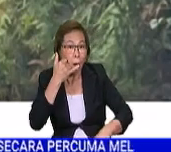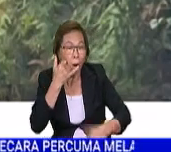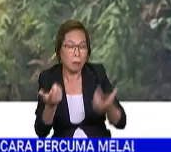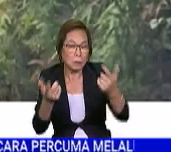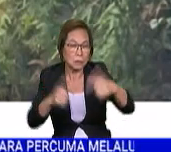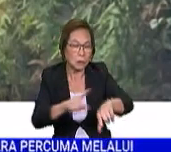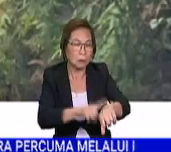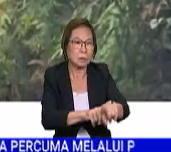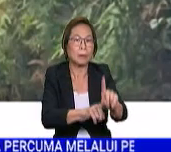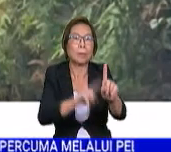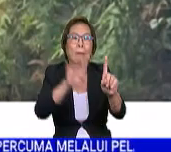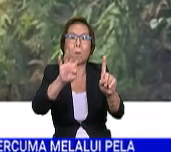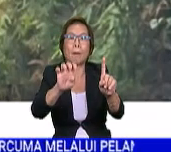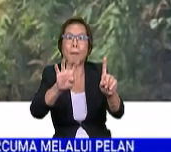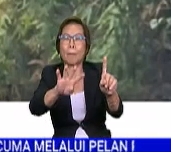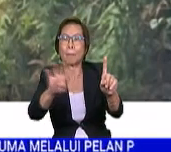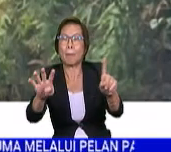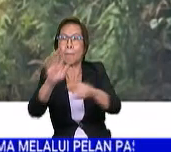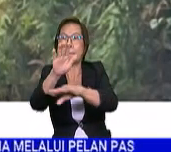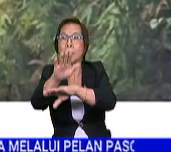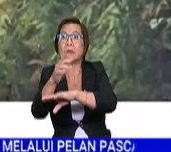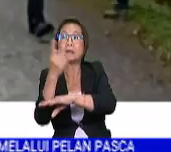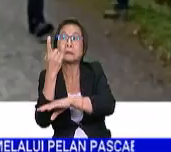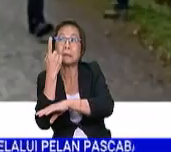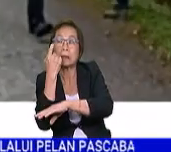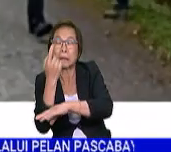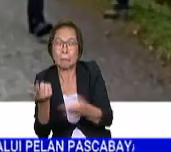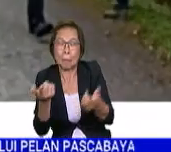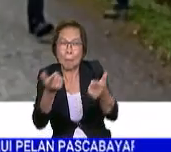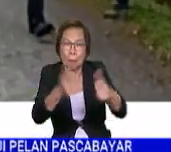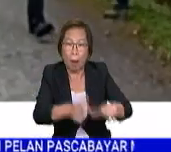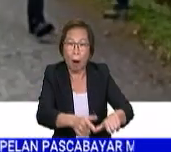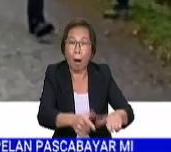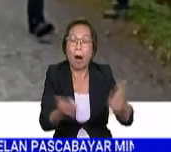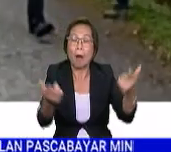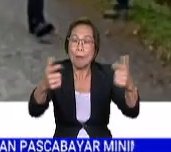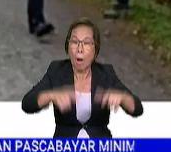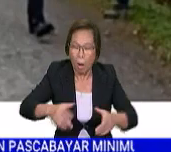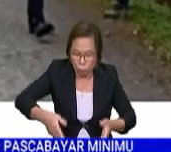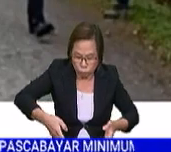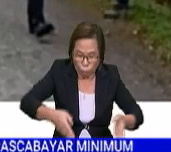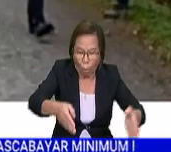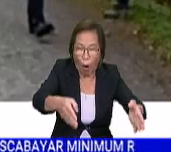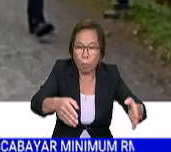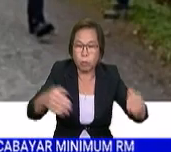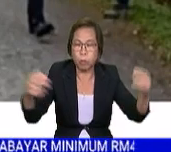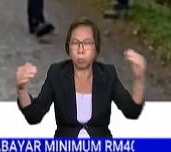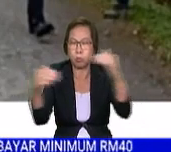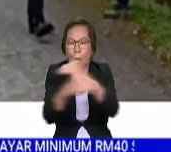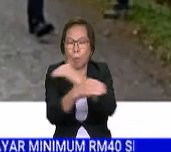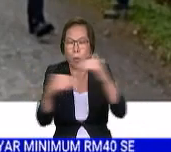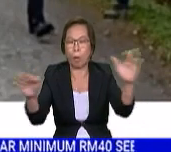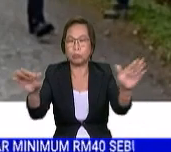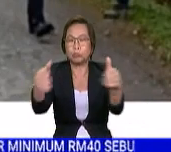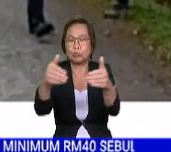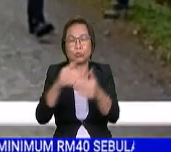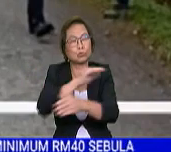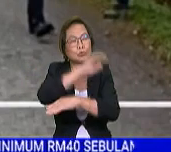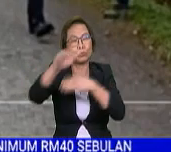pada pukul 1.44 petang. Kejadian tersebut menyebabkan laluan di kedua-dua arah ditutup